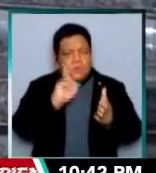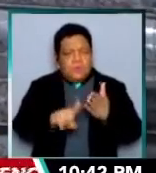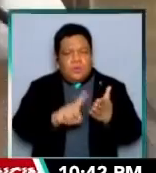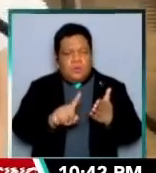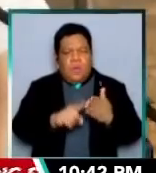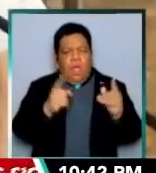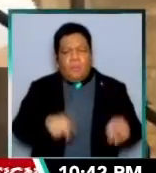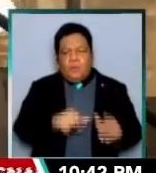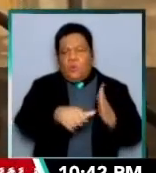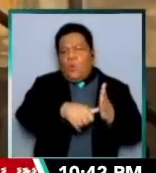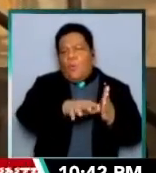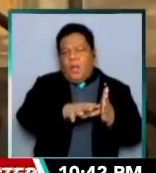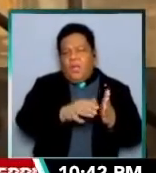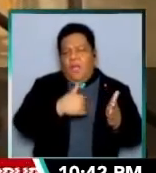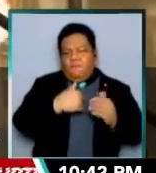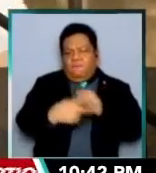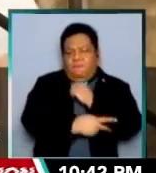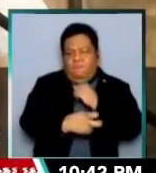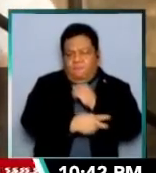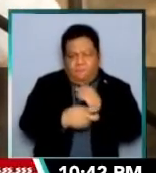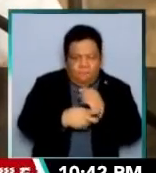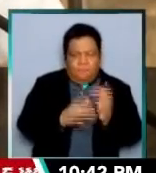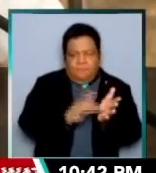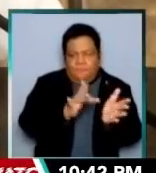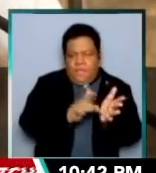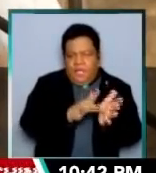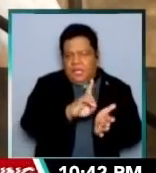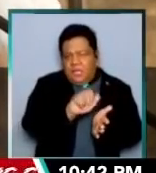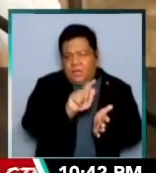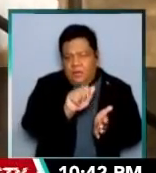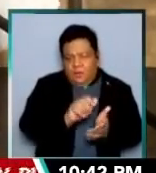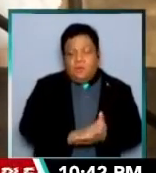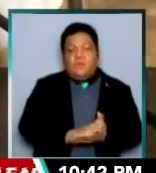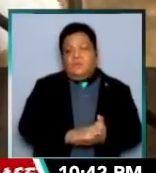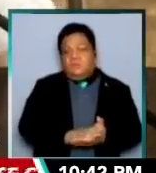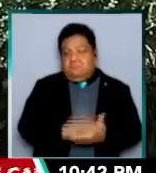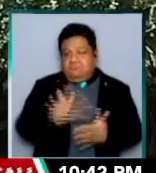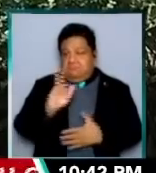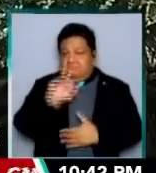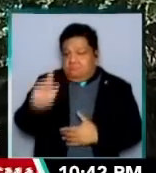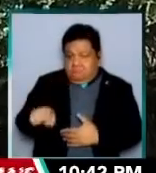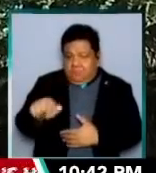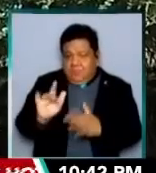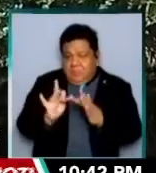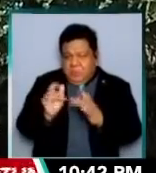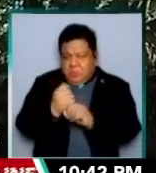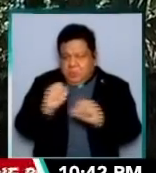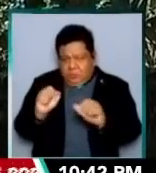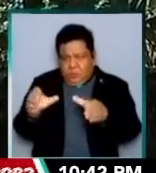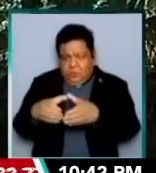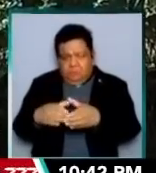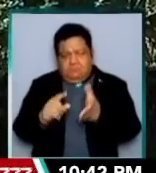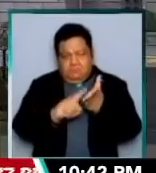Inatasan ni DICT Acting Secretary Emmanuel Ray Caintic ang kanilang Cybersecurity Bureau para pangunahan ng imbestigasyon. Ayon